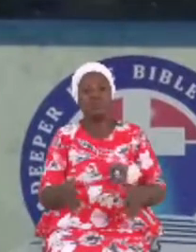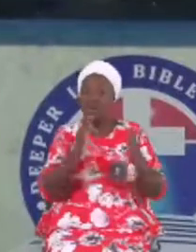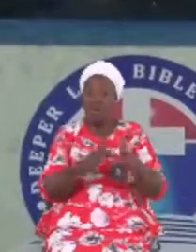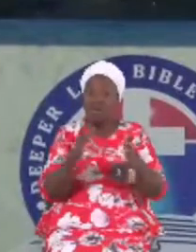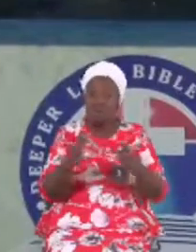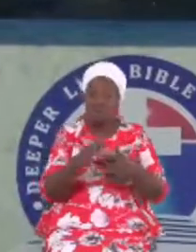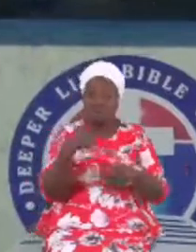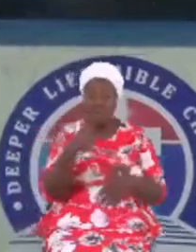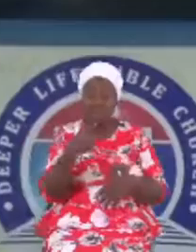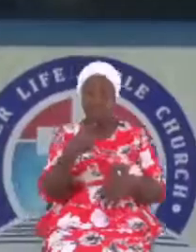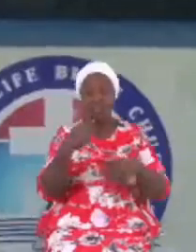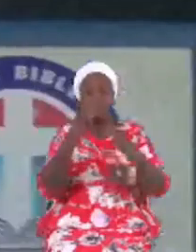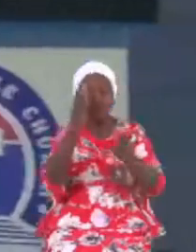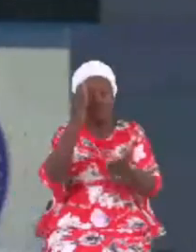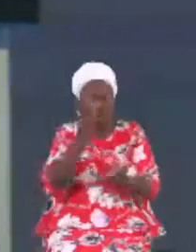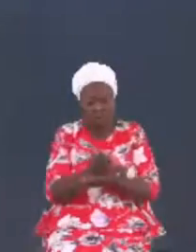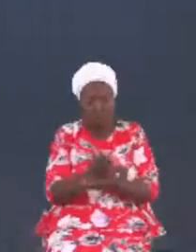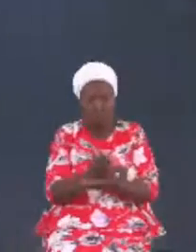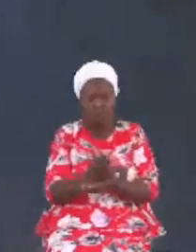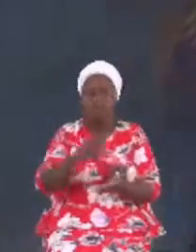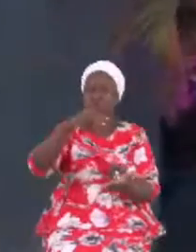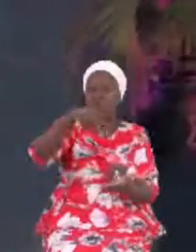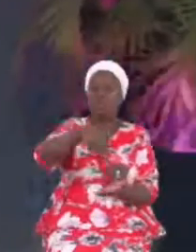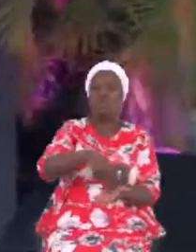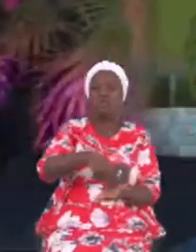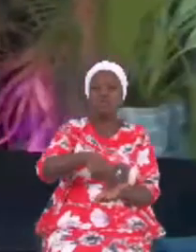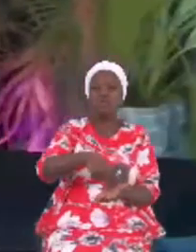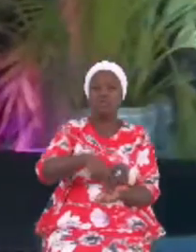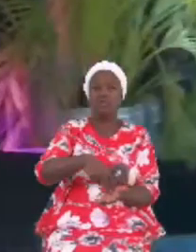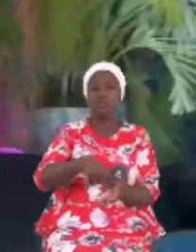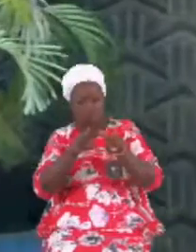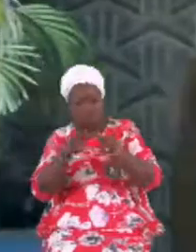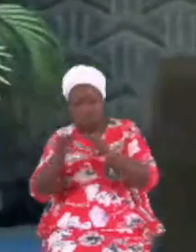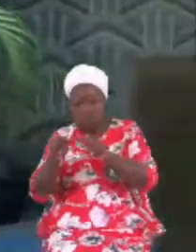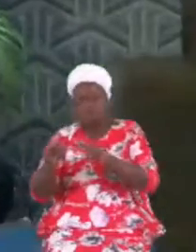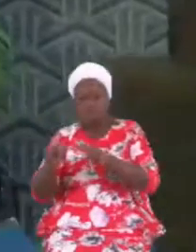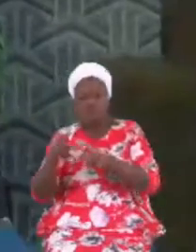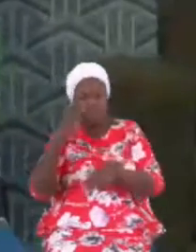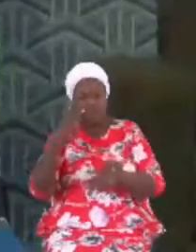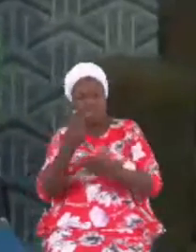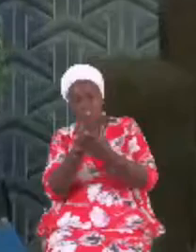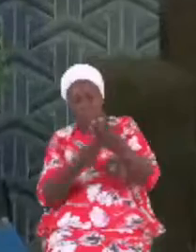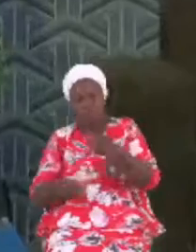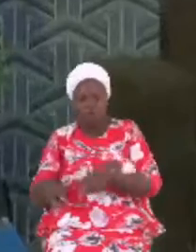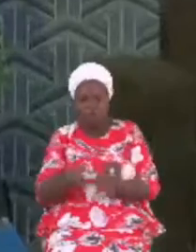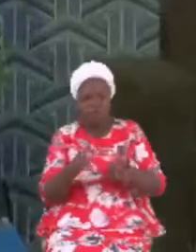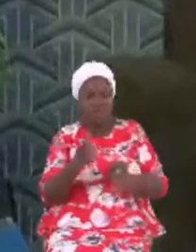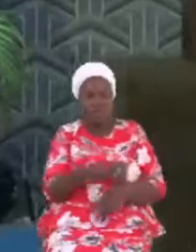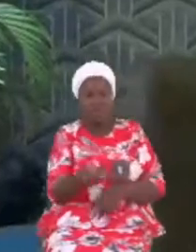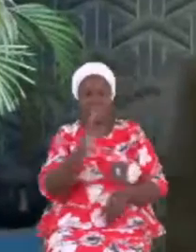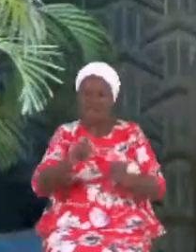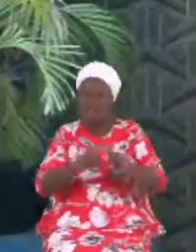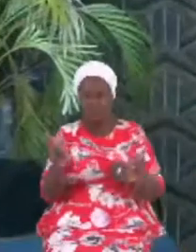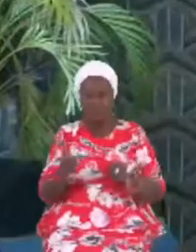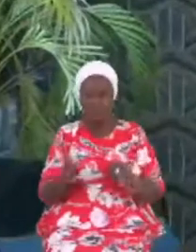dit, arrête, reste debout, regarde. Regarde les deux chemins. Ils sont